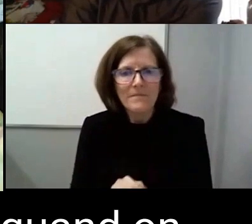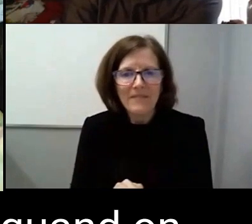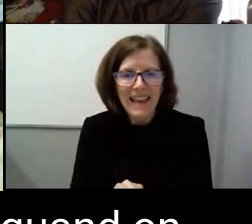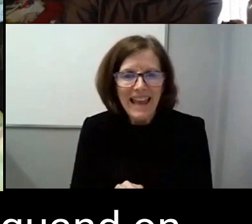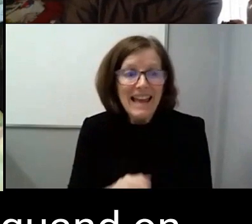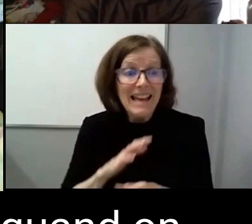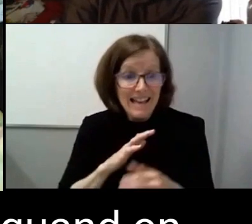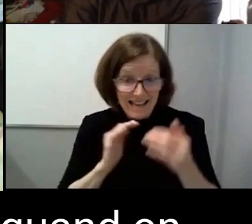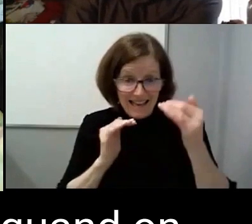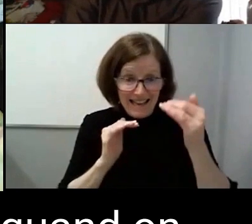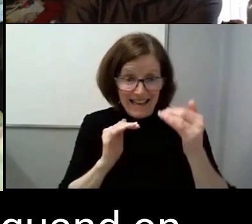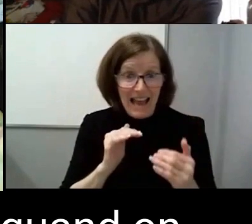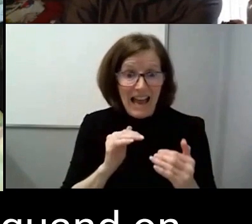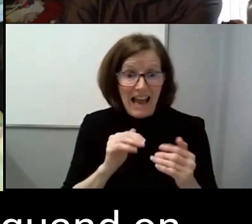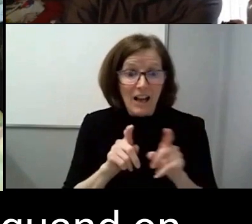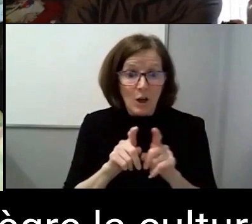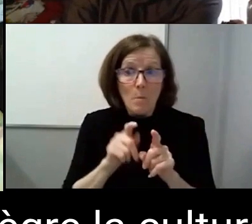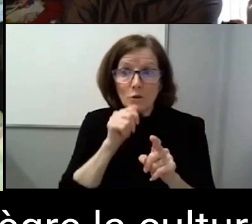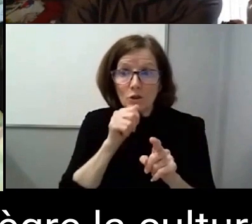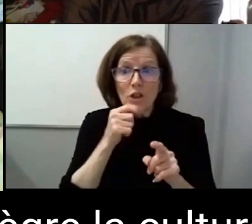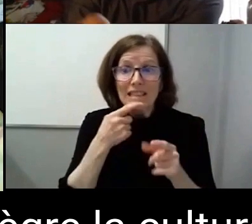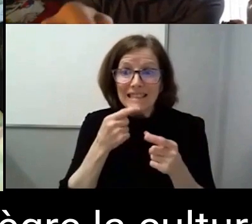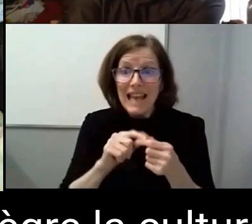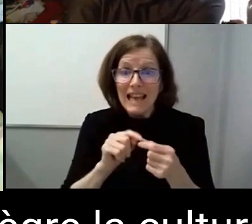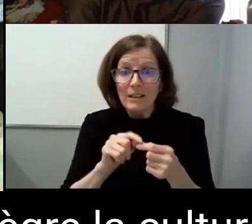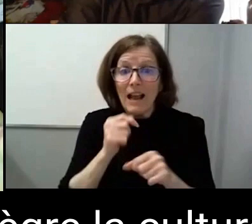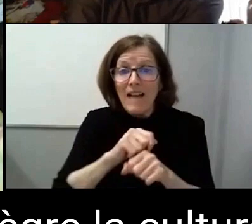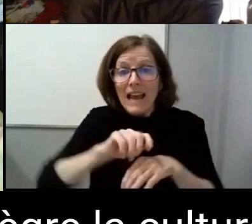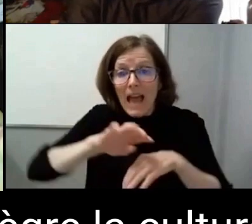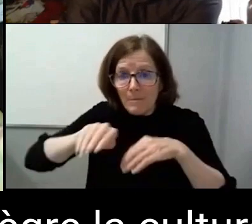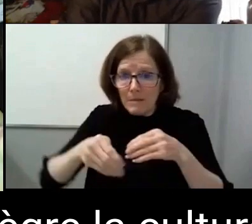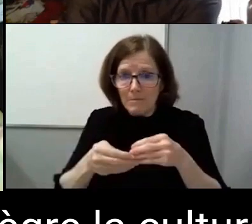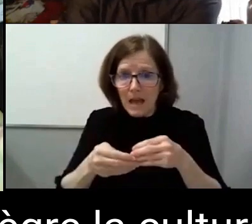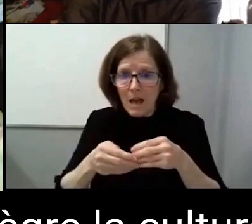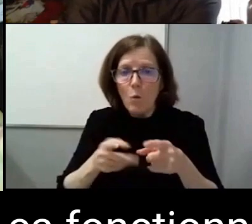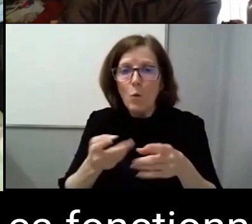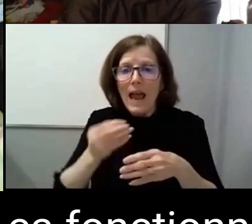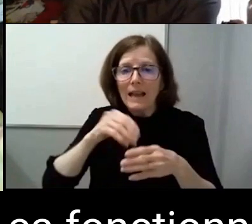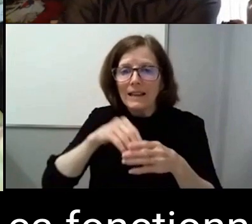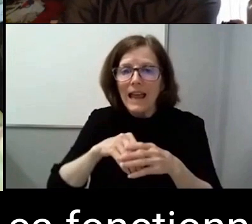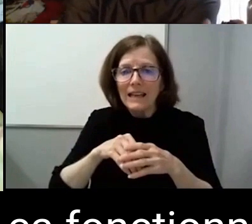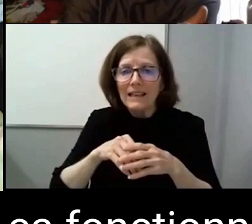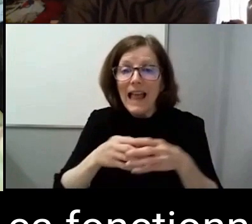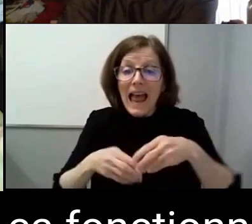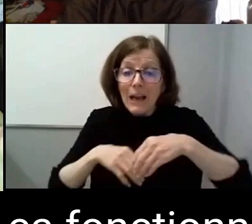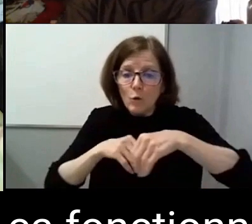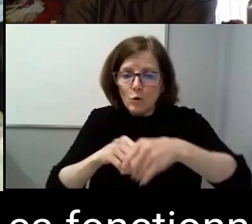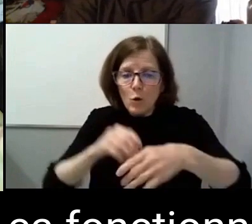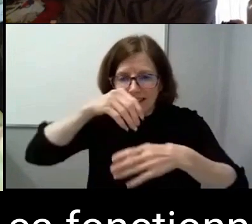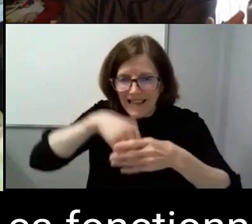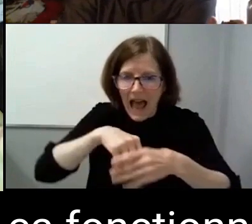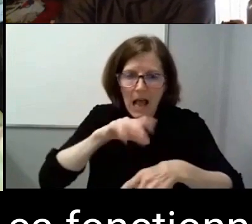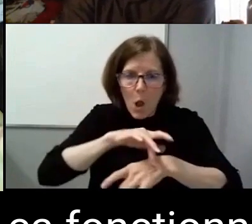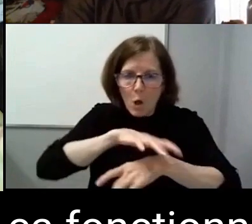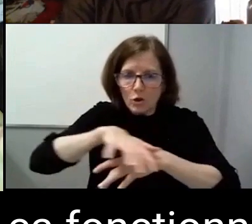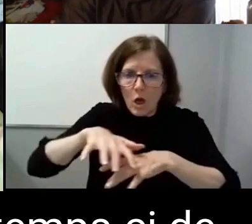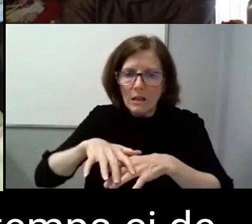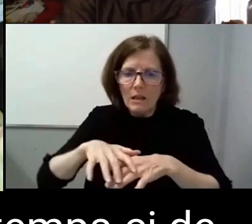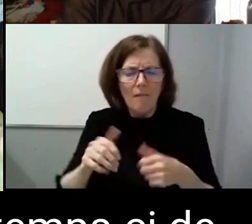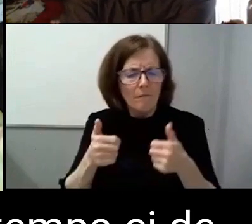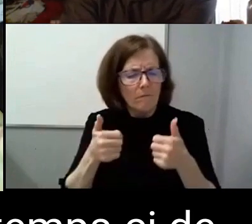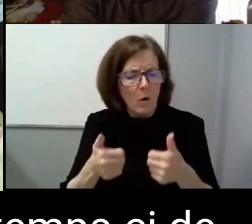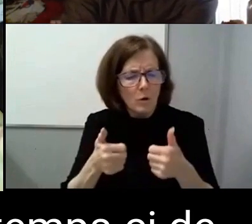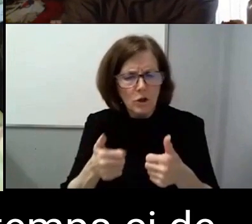Fait que ça, c'est comme je disais, quand on travaille en amendement, donc quand on intègre la culture dans le sol, ça fonctionne bien au printemps, ça fonctionne